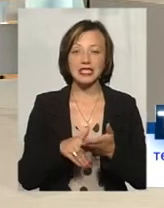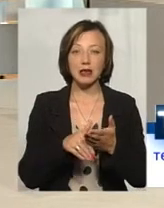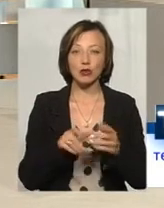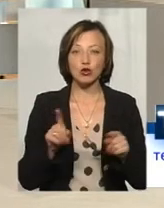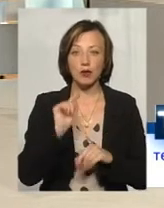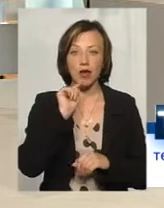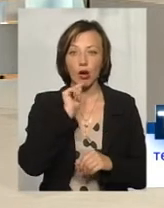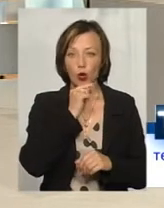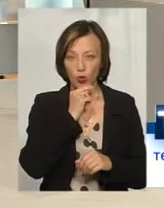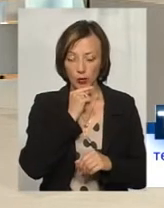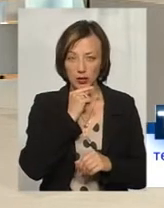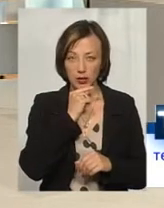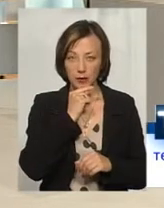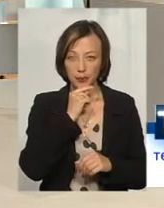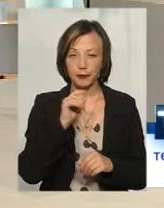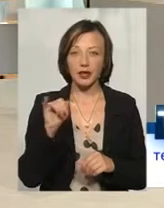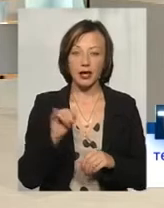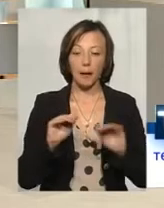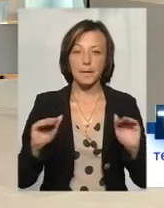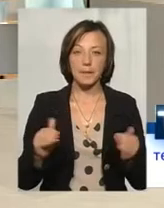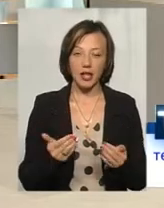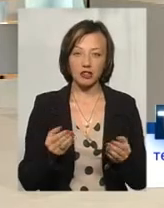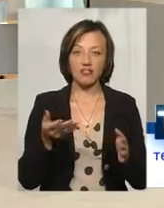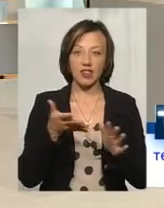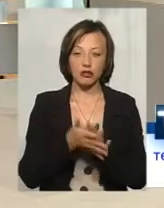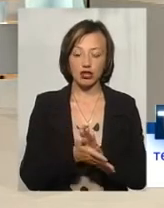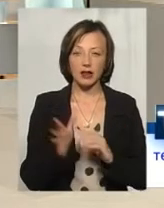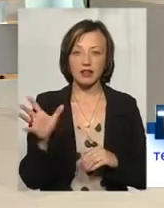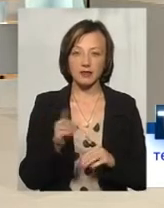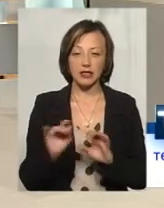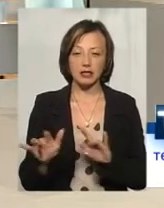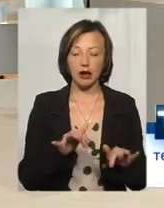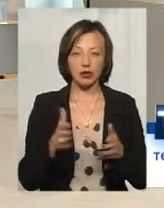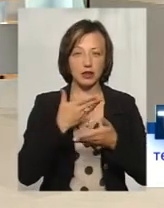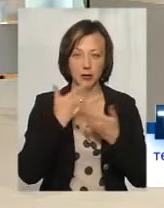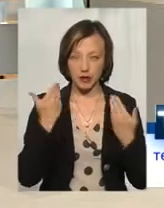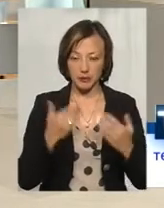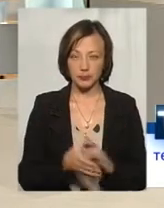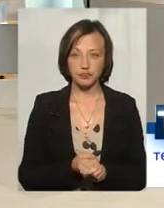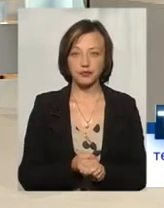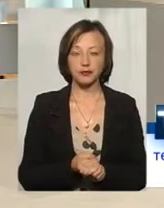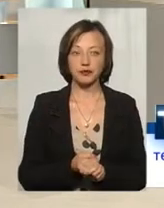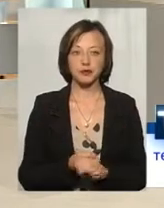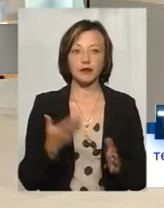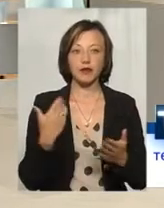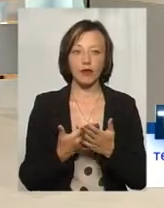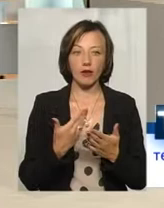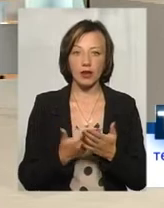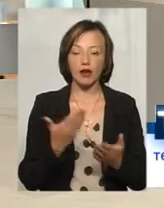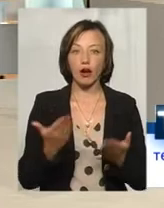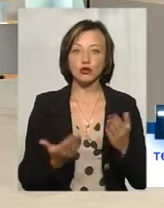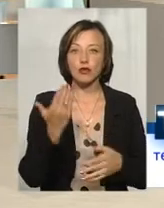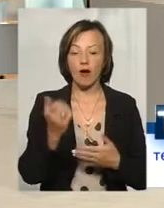щоб економити і менше витрачати на всі заходи, немає. Тобто, наприклад, якщо